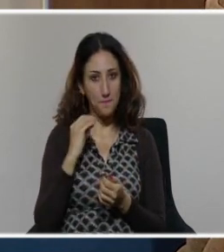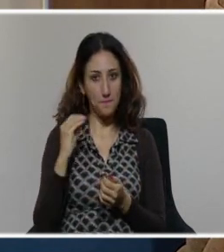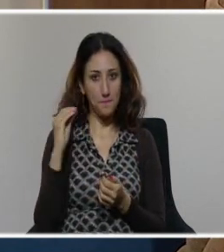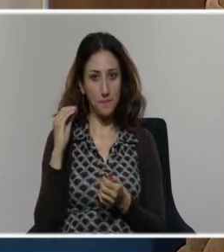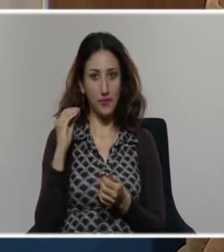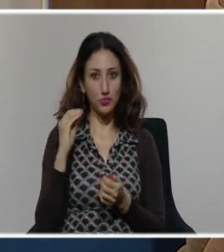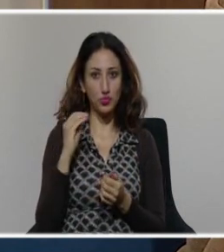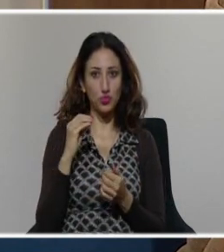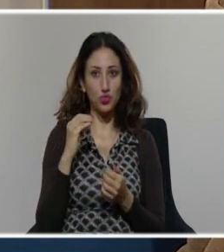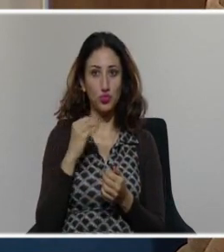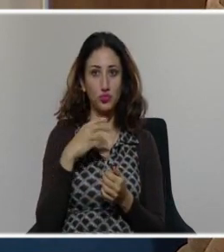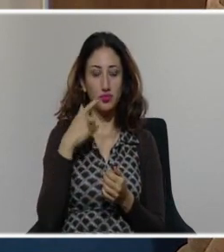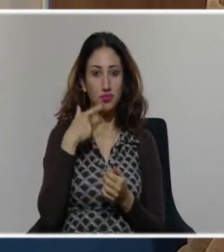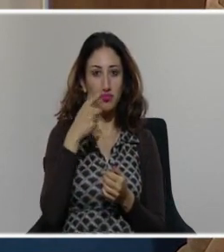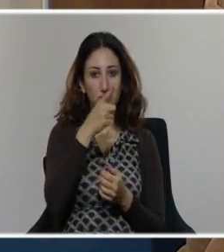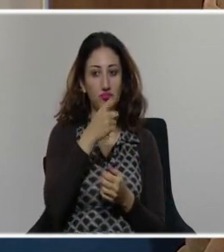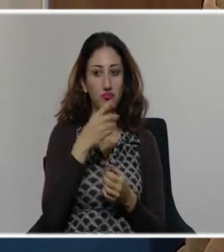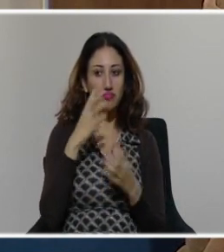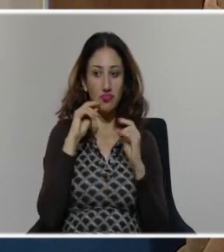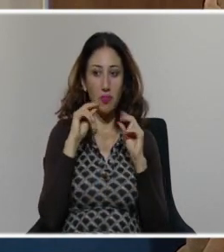كنفه، لانه